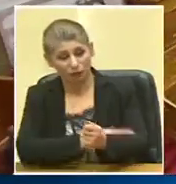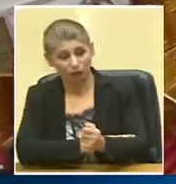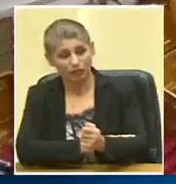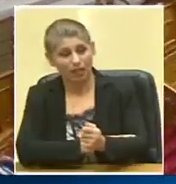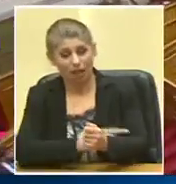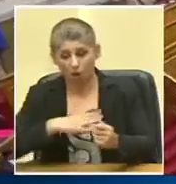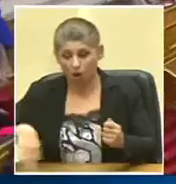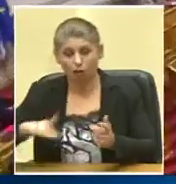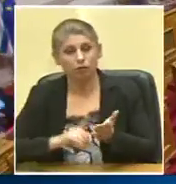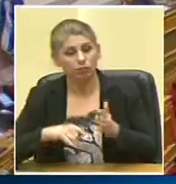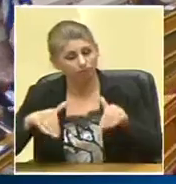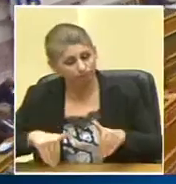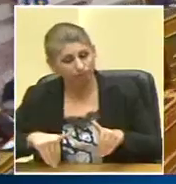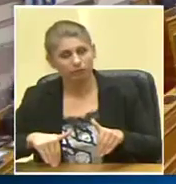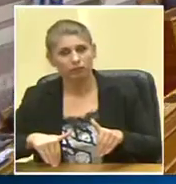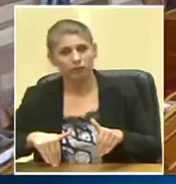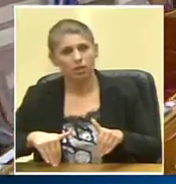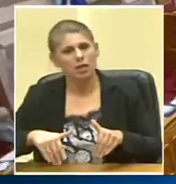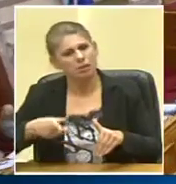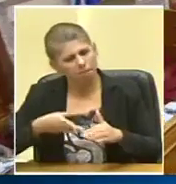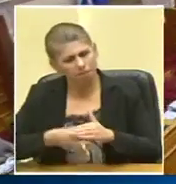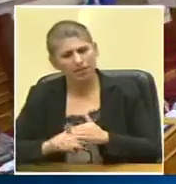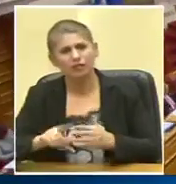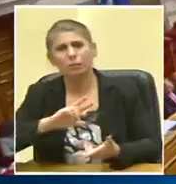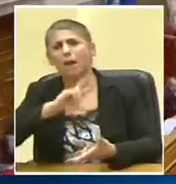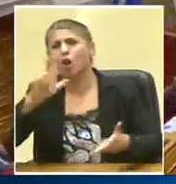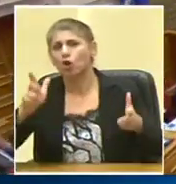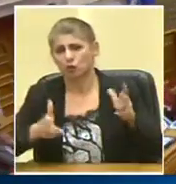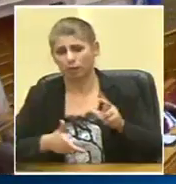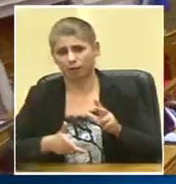πειθαρχήσει. Μέσα λοιπόν σε αυτή την παγκόσμια